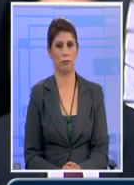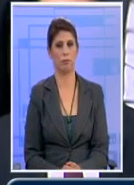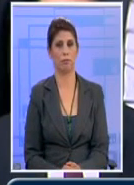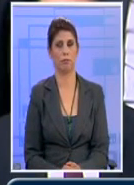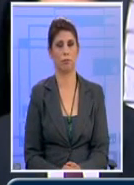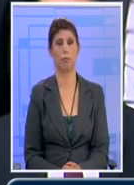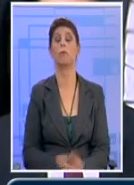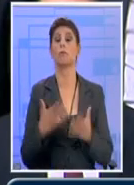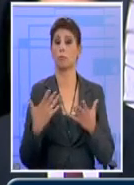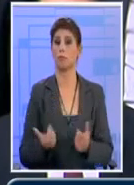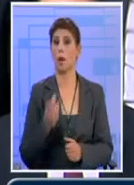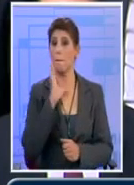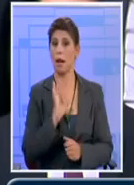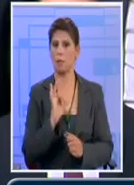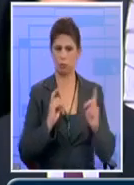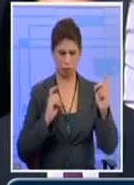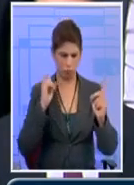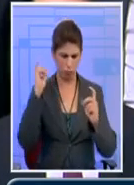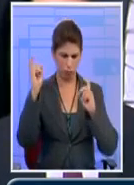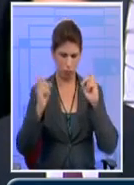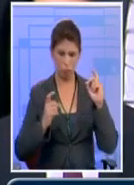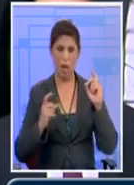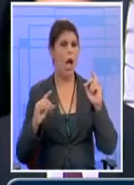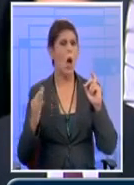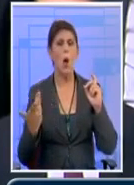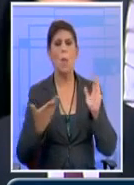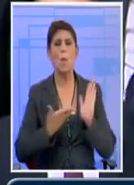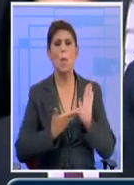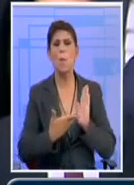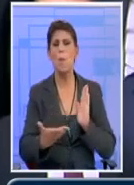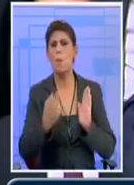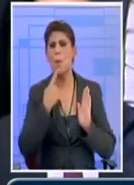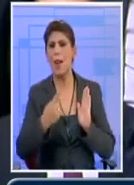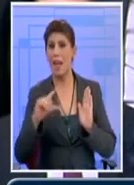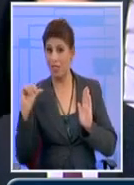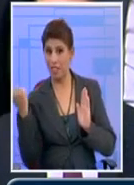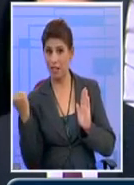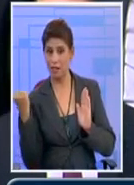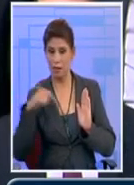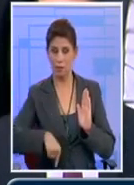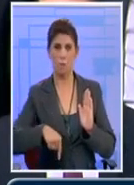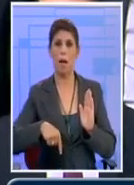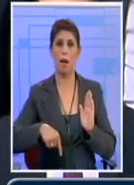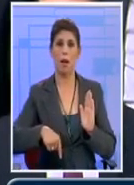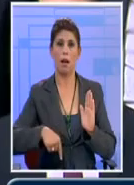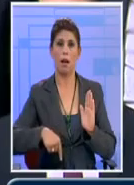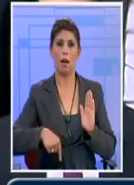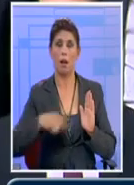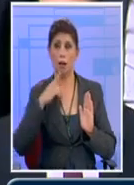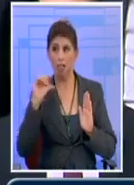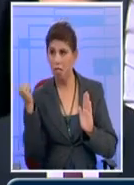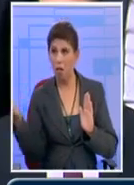είναι πραγματικά απορίας άξιων πως αυτά τα οποία λέγατε χθες σήμερα τα